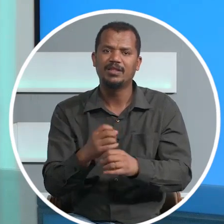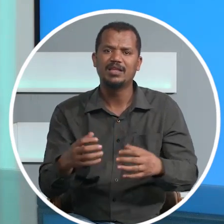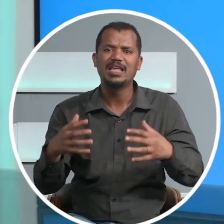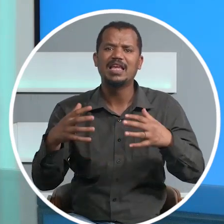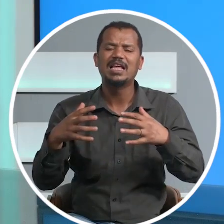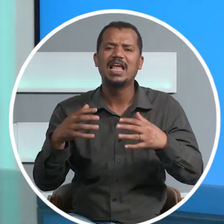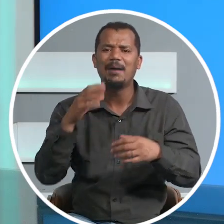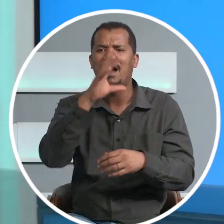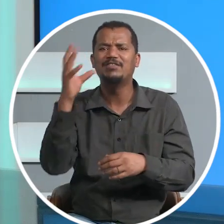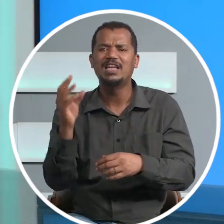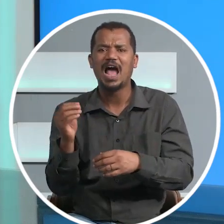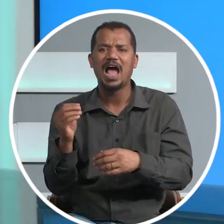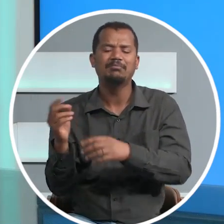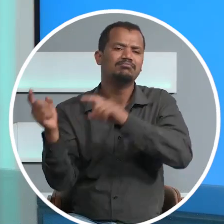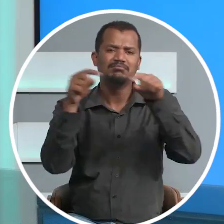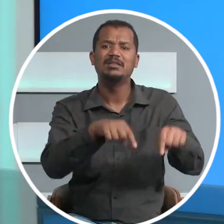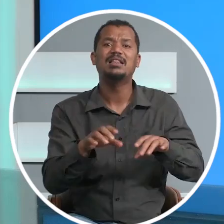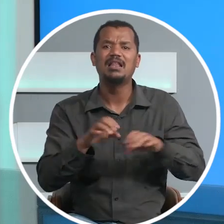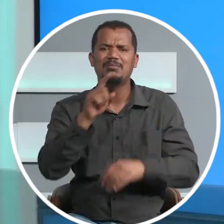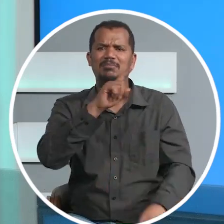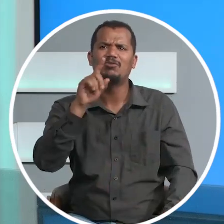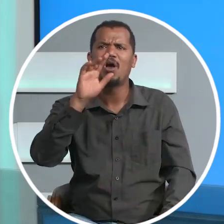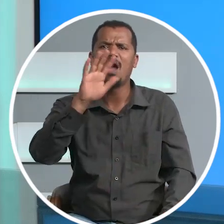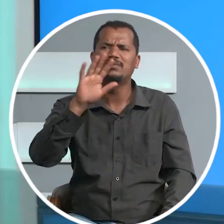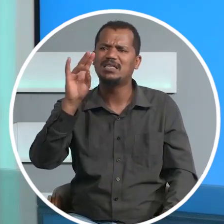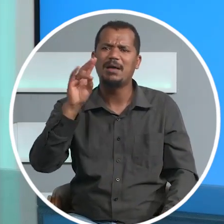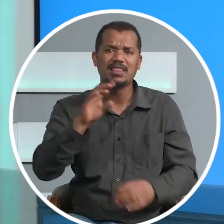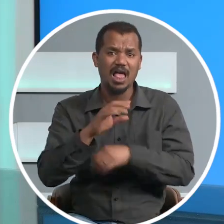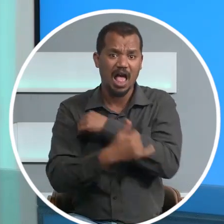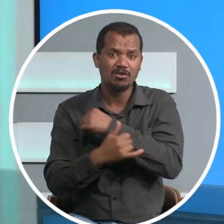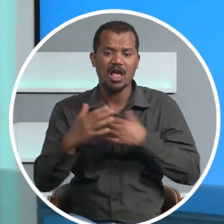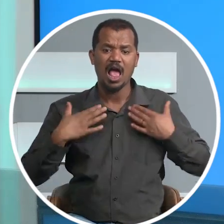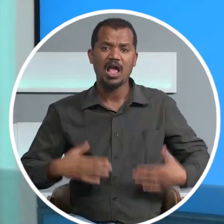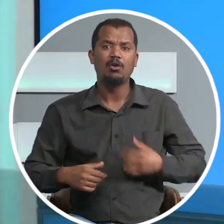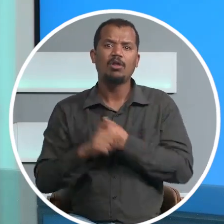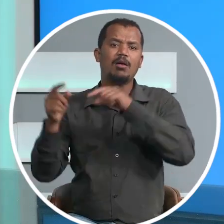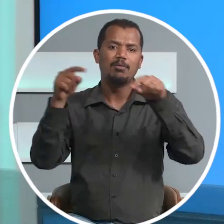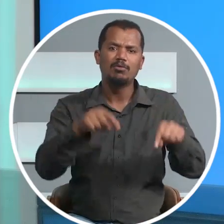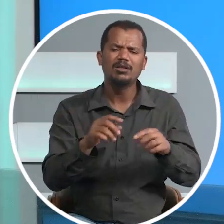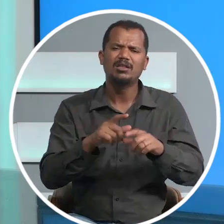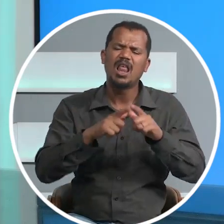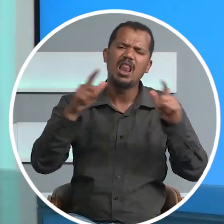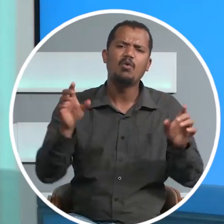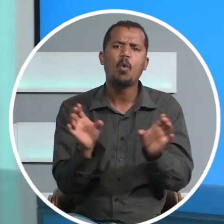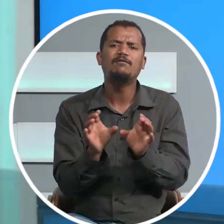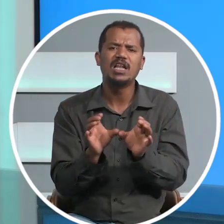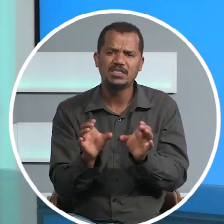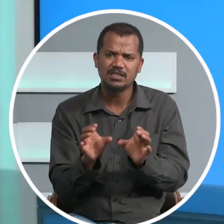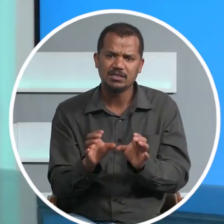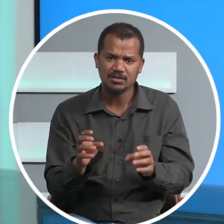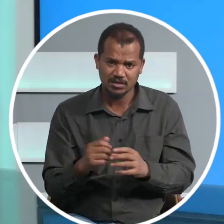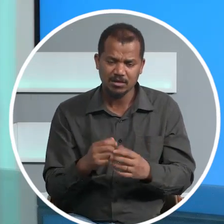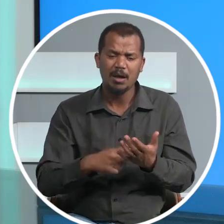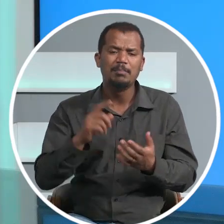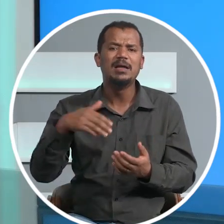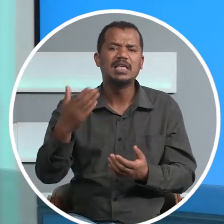ጋራ ጥምረትን ኢትዮጵያ ውስጥ አፍሪካ እንዲመጣ አደረግን። 157 ሀገሮች አካል ጉዳተኞች ሲመጡ ትልቅ ኮንፈረንስ እንዲካሄድ